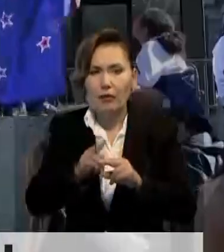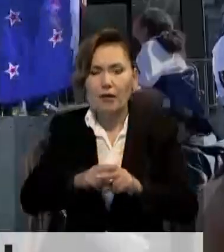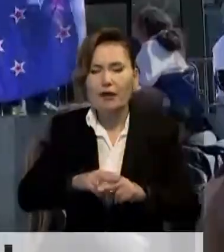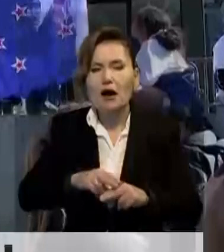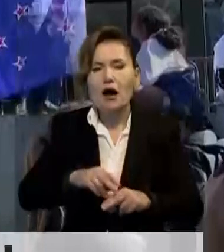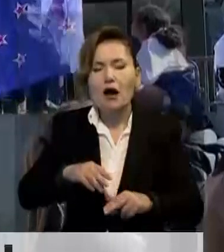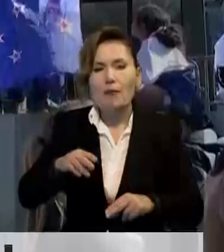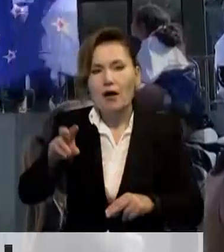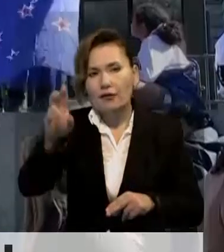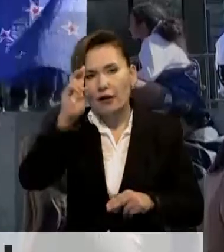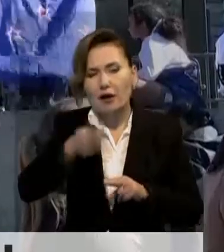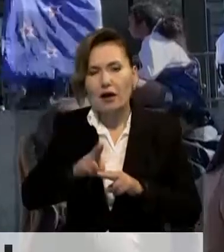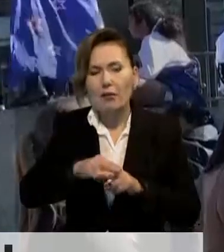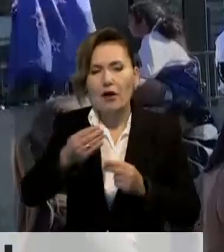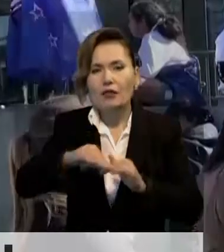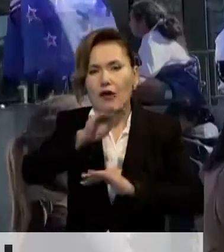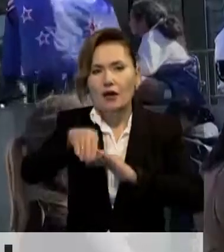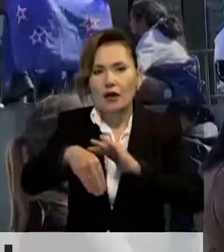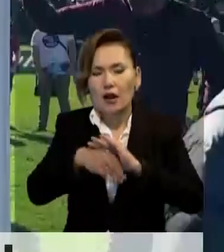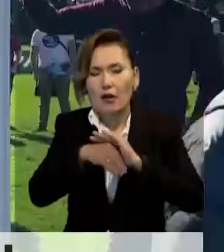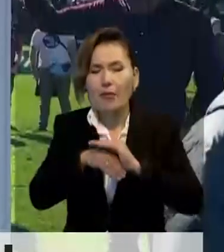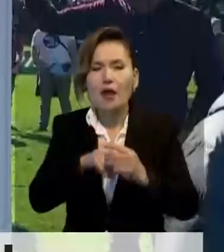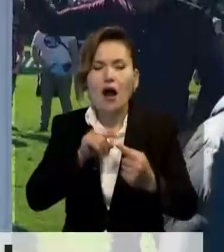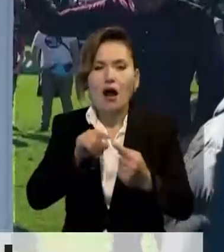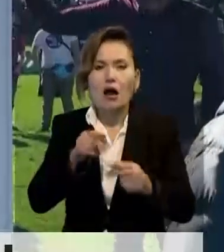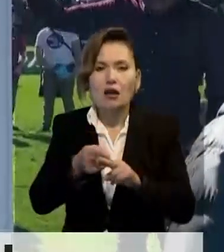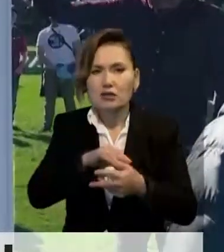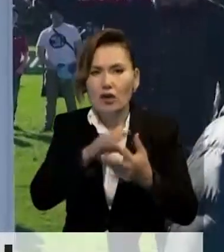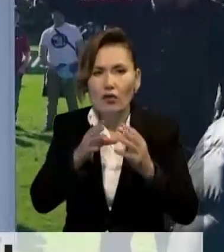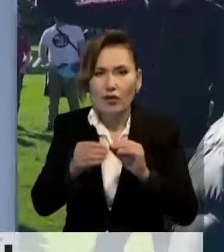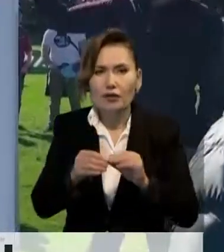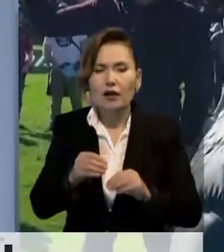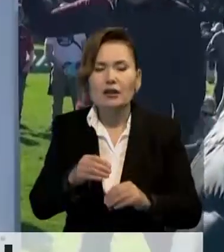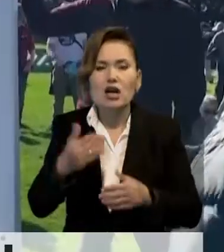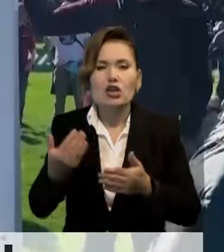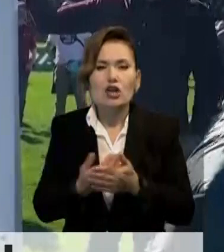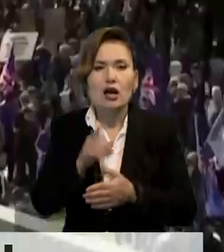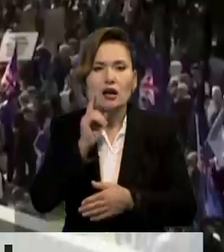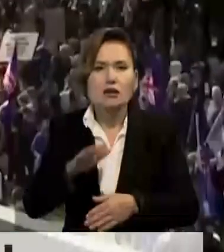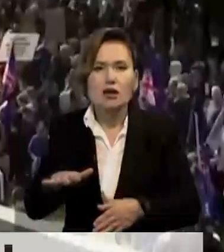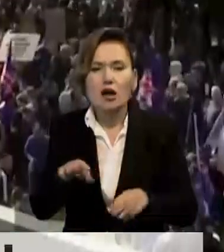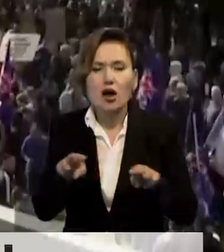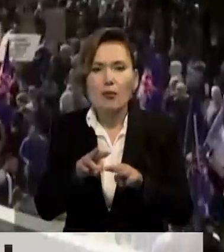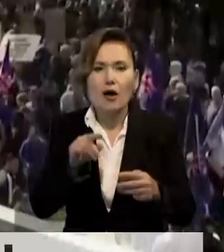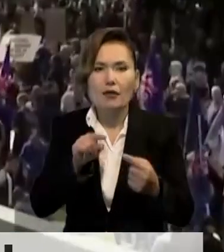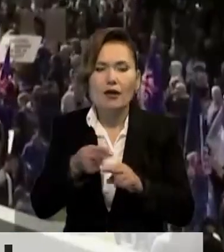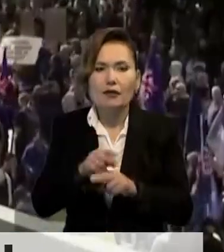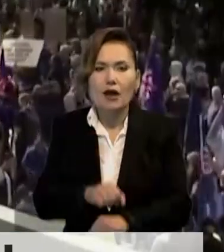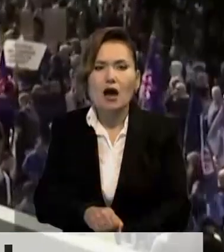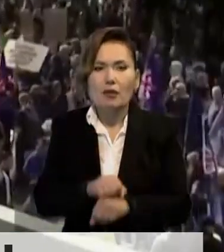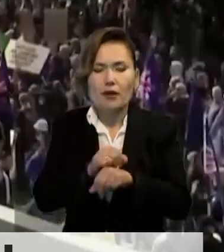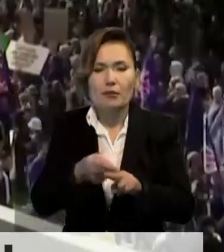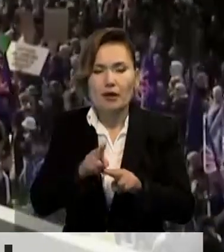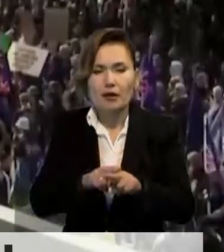шақырып, елдегі белең алған жемқорлыққа қарсы плакаттар ұстап шыққан. Естеріңізге салсақ, Жаңа Зеландияда үкіметке қарсы наразылықтар